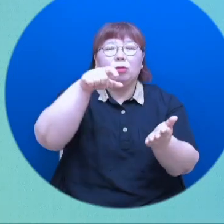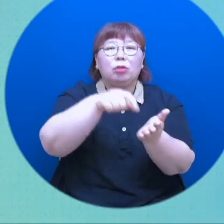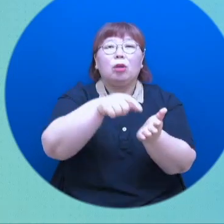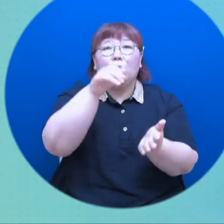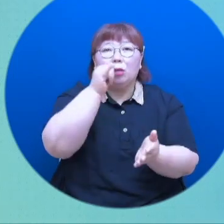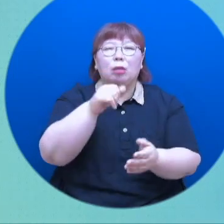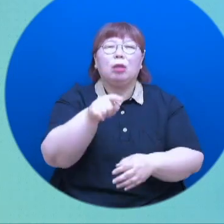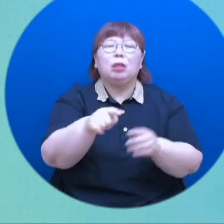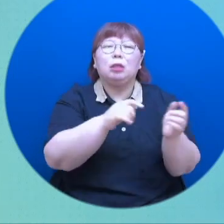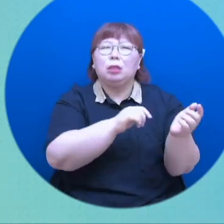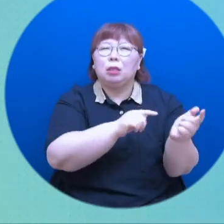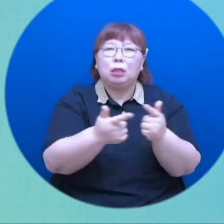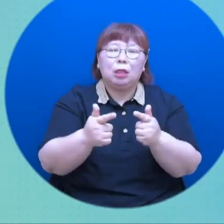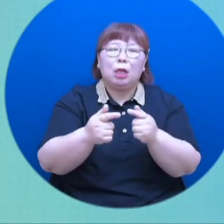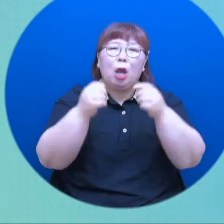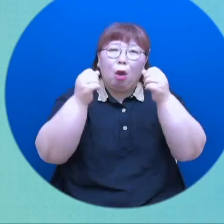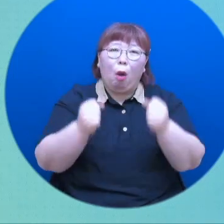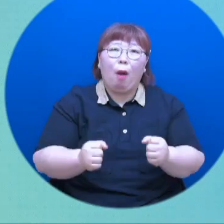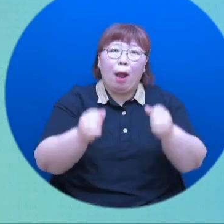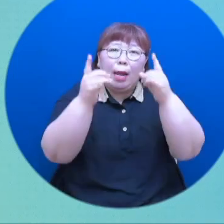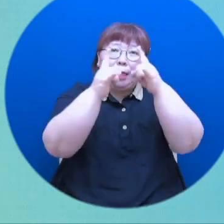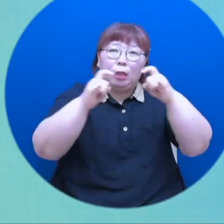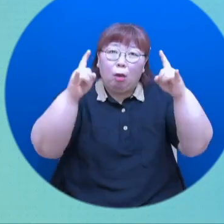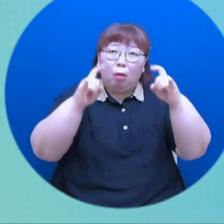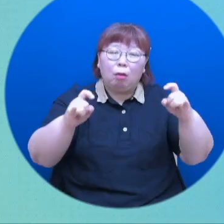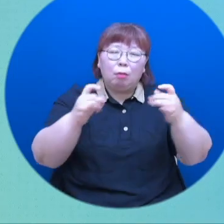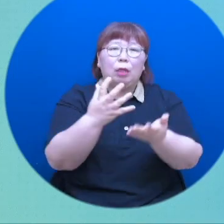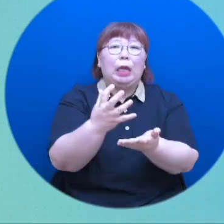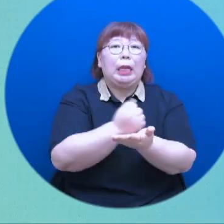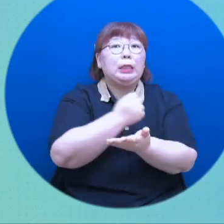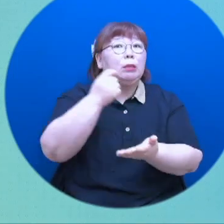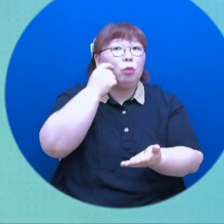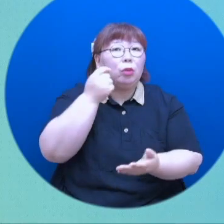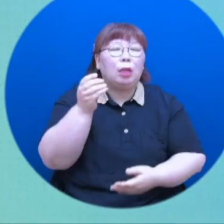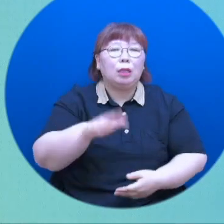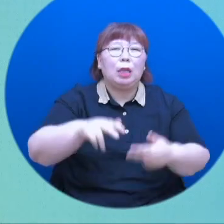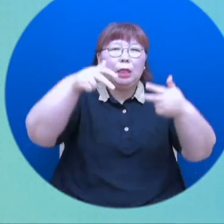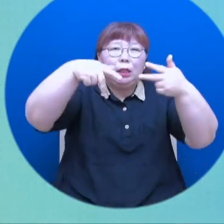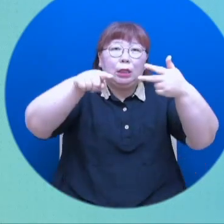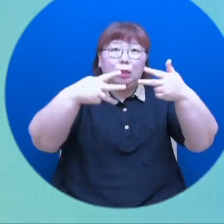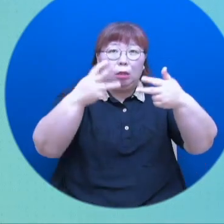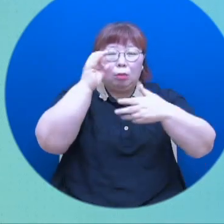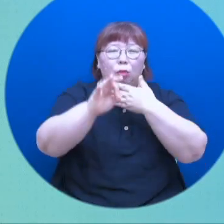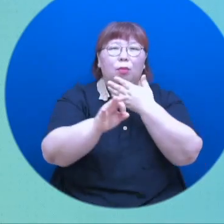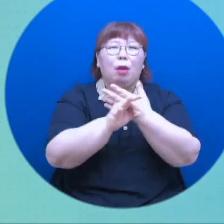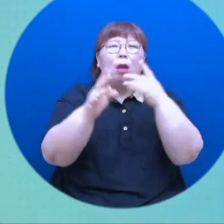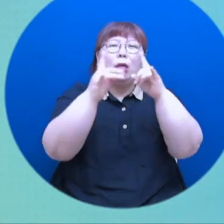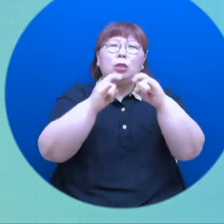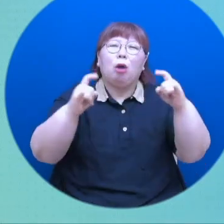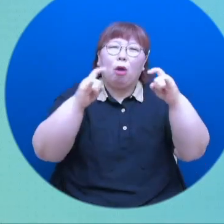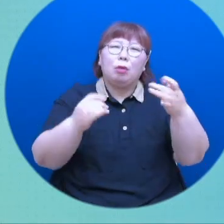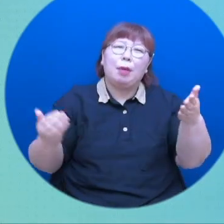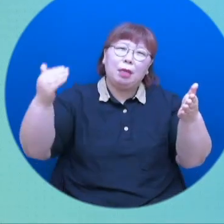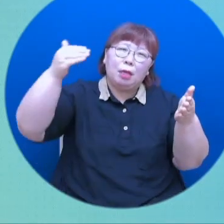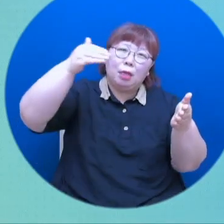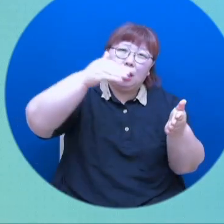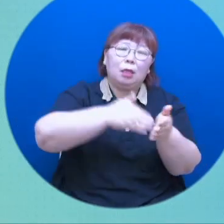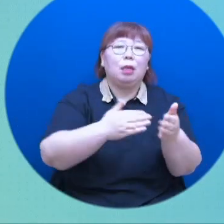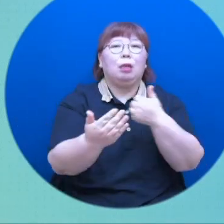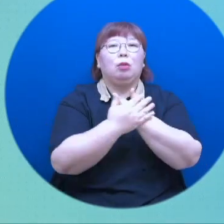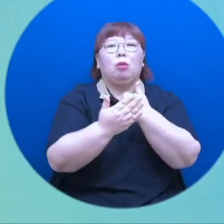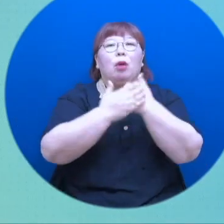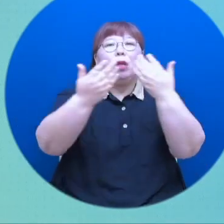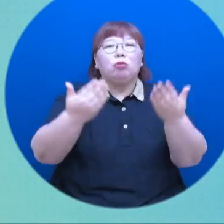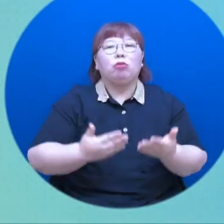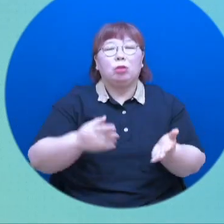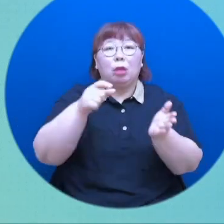그들이 거할 성읍을 얻지 못하는데 7절에 보면 거주할 성읍에 이르게 해주신다